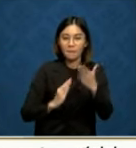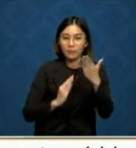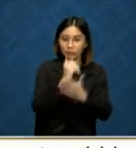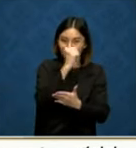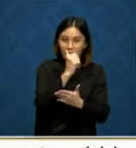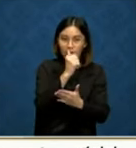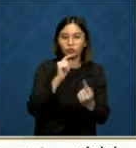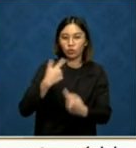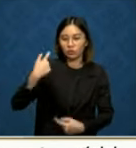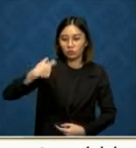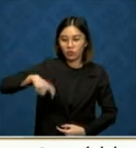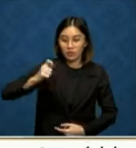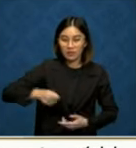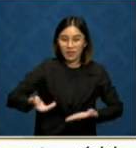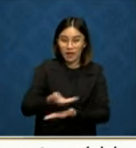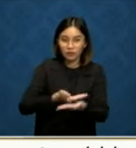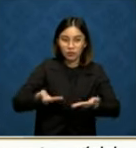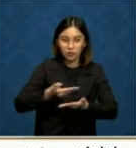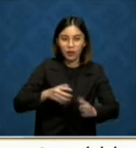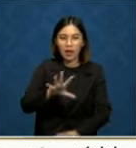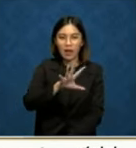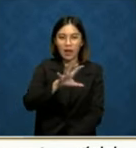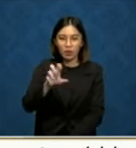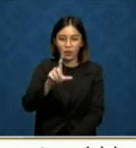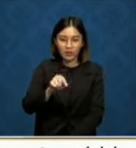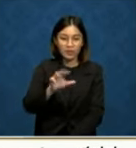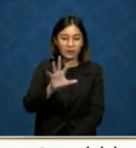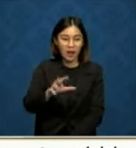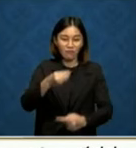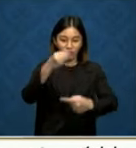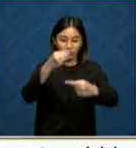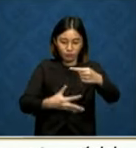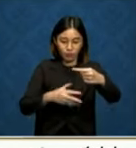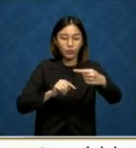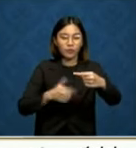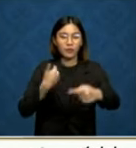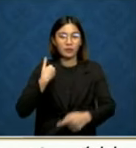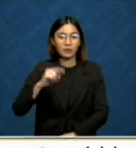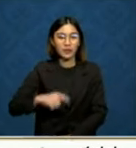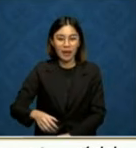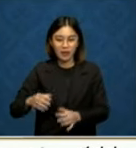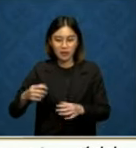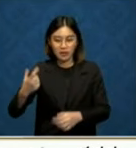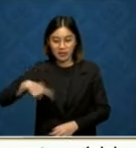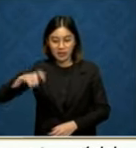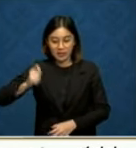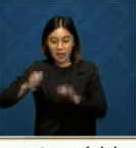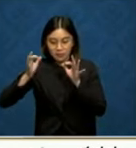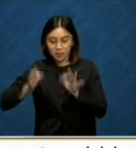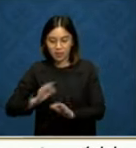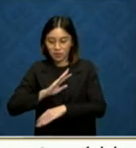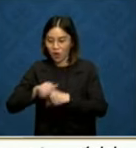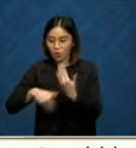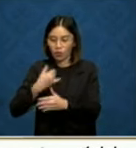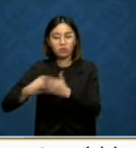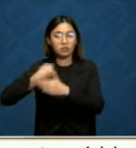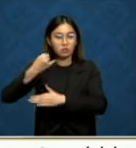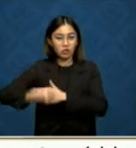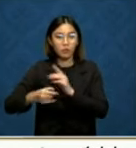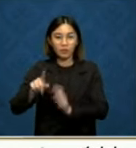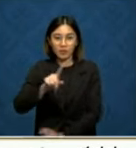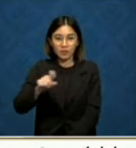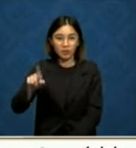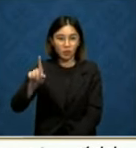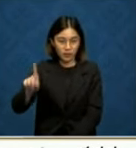เกลยนในชั้น 525 คดีแล้วก็มีคำพิภาคสา ถึงที่สุดไปแล้ว 101